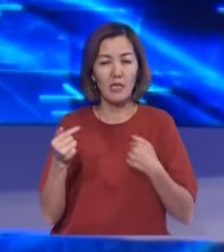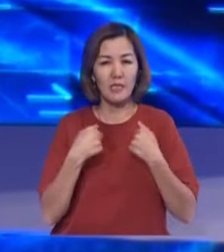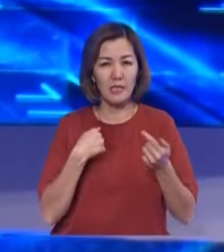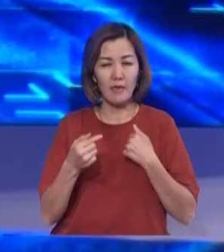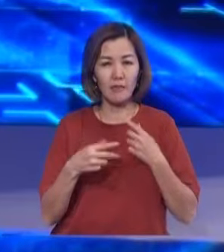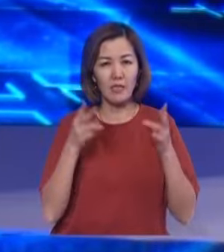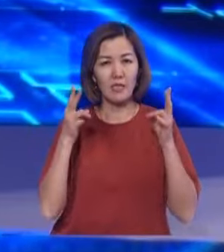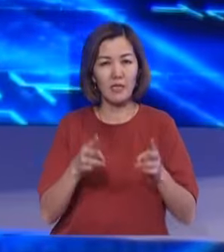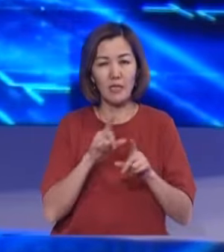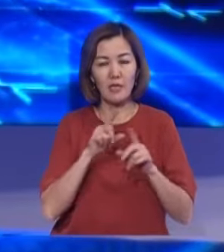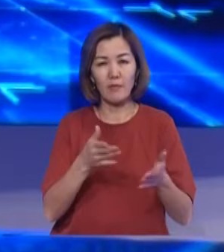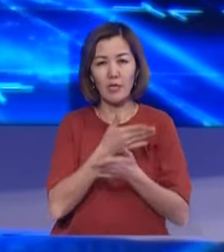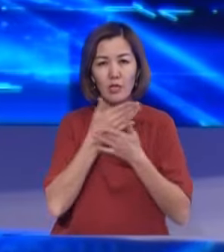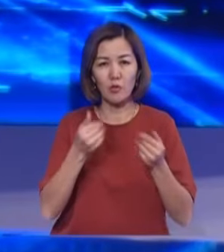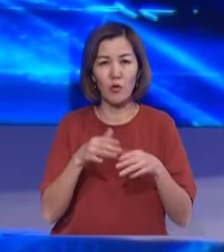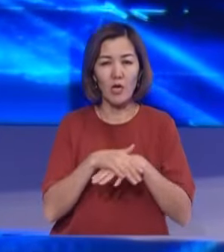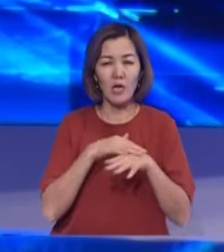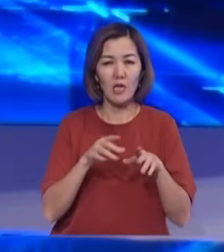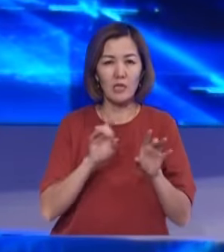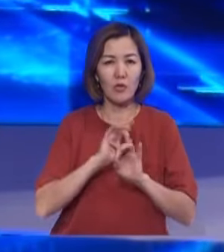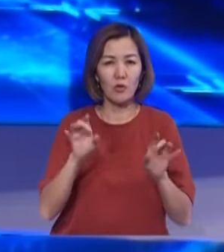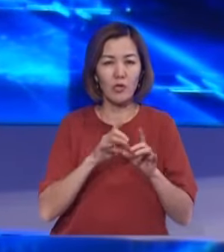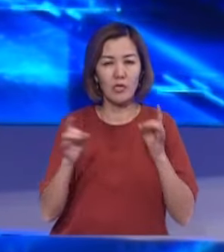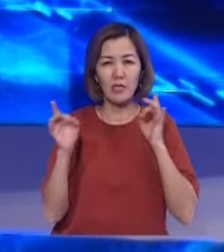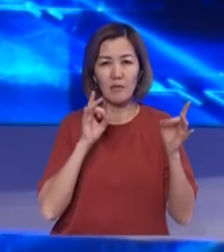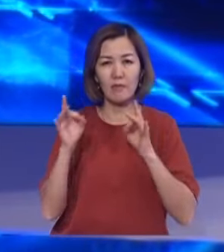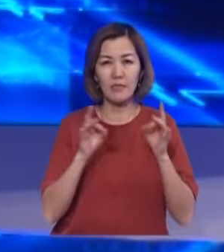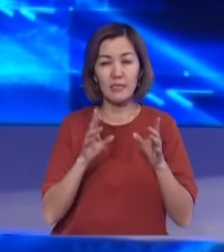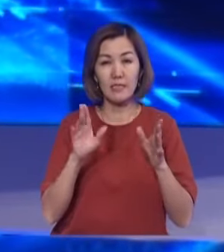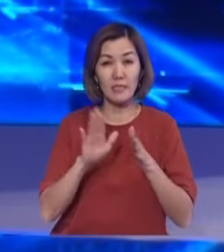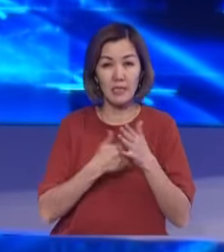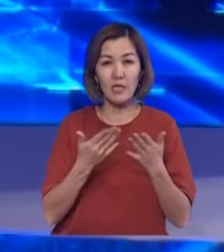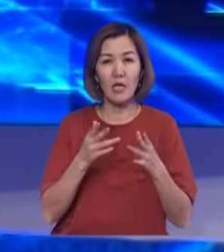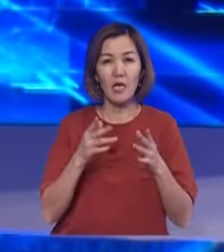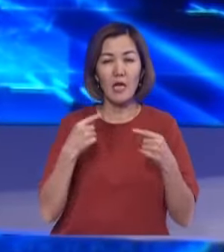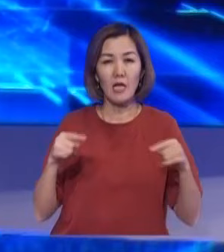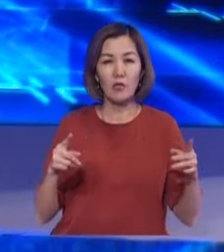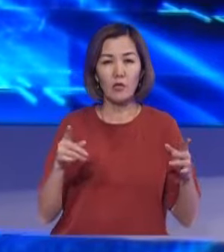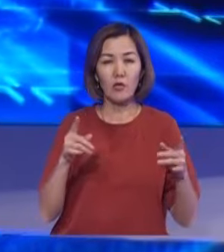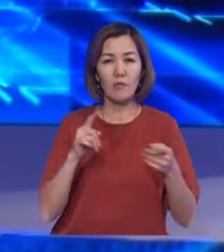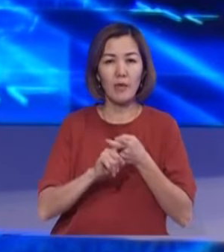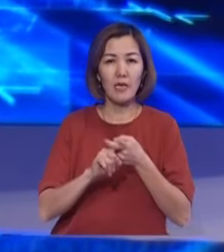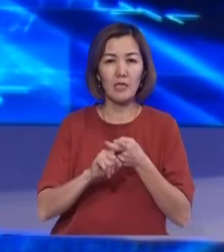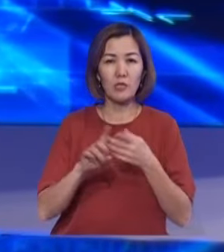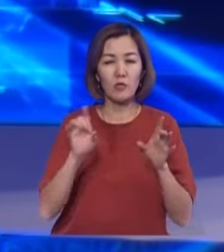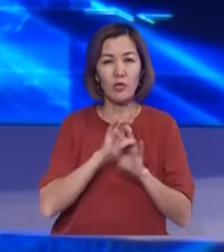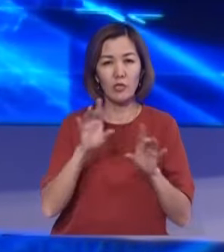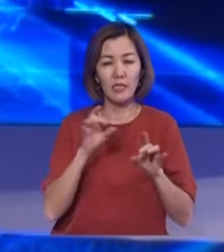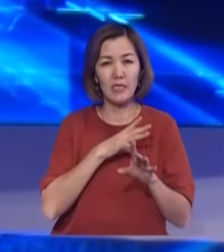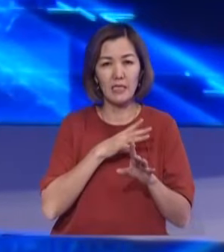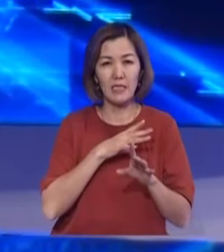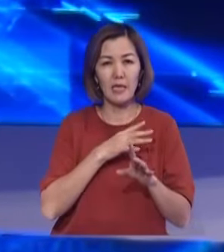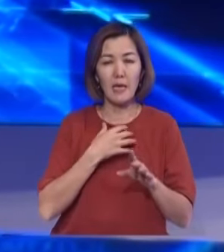мен залал келген ғимараттар жоқ. Халықты құлақтандыру дабылсыз, бірақ түрлі байланыс құралдары арқылы жеткізілді.